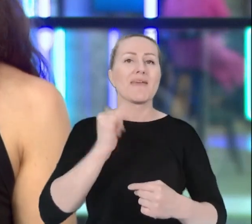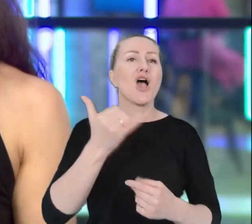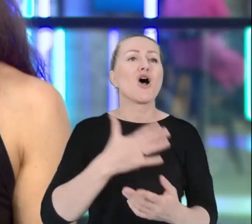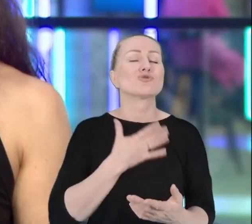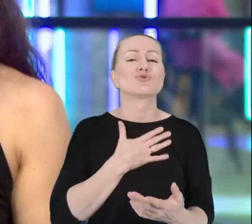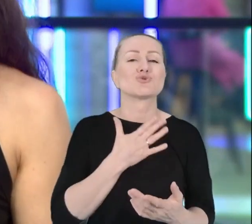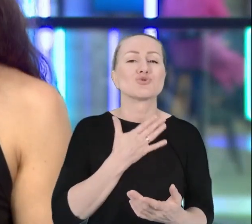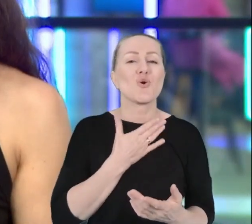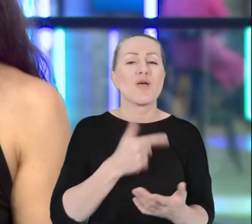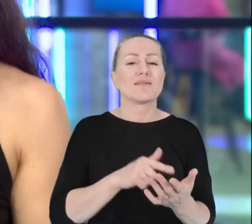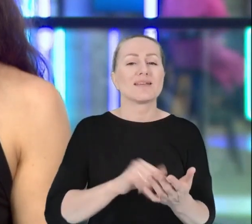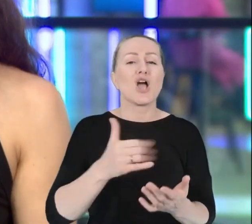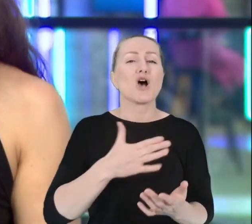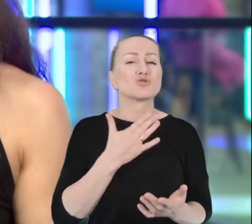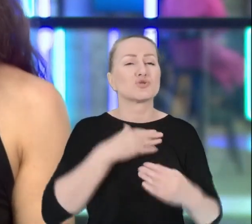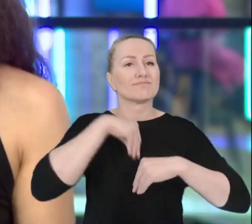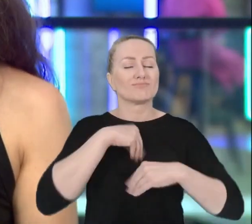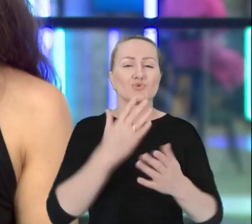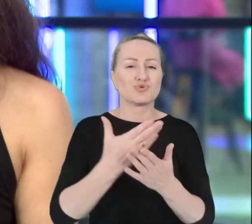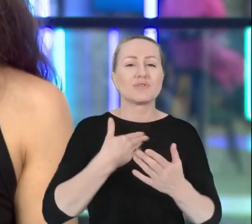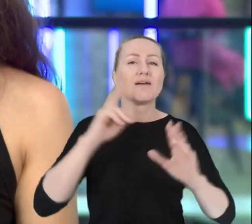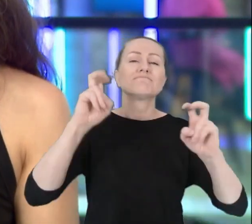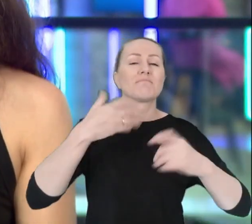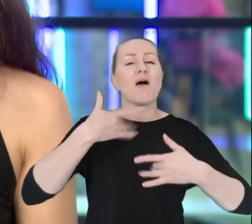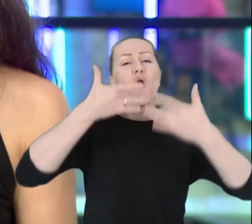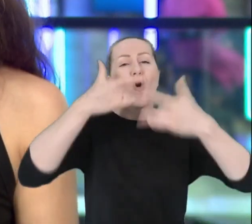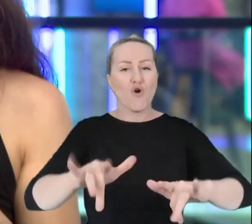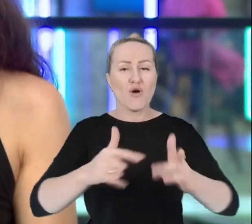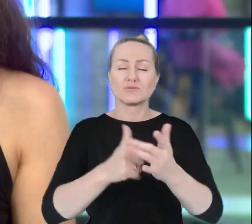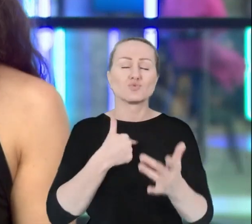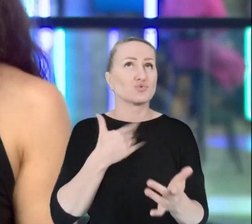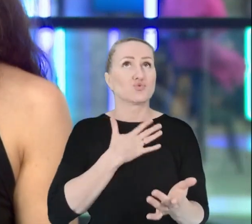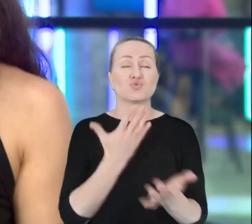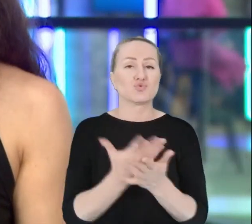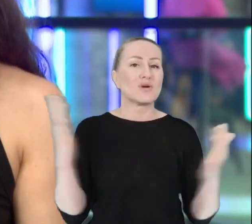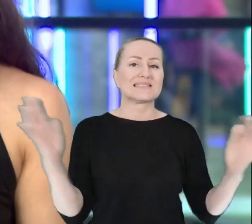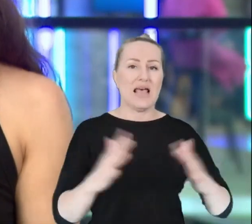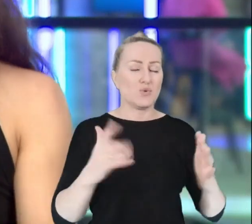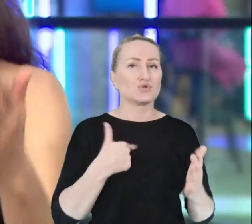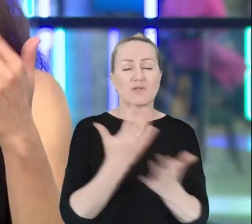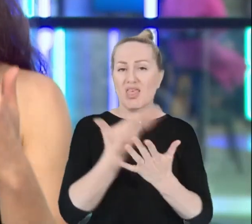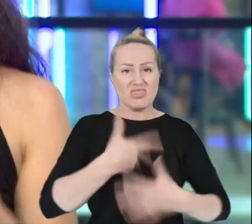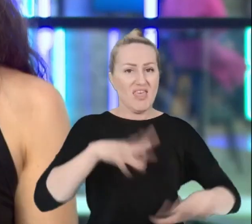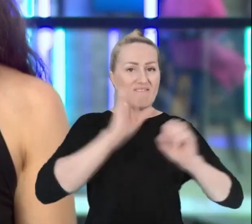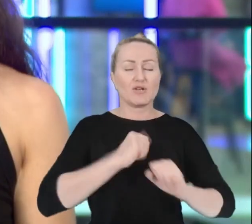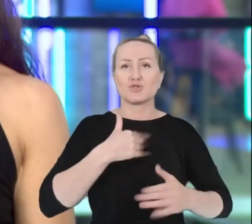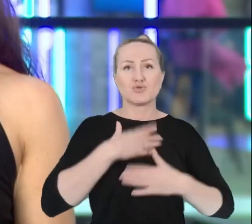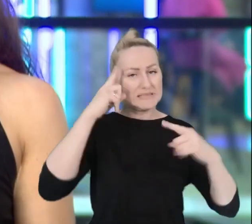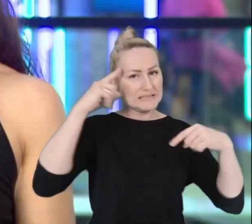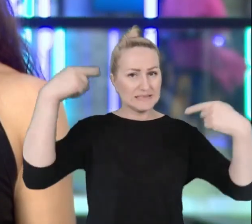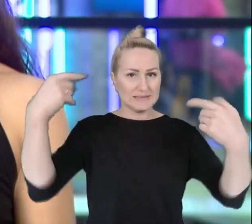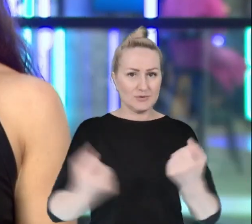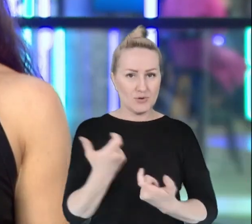prostu przegrzały im się zwoje, tak. Że too much, że po prostu już nie dziwne oszaleje za chwilę, nie? Natomiast mężczyzn